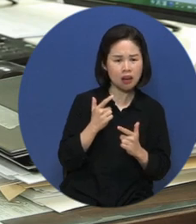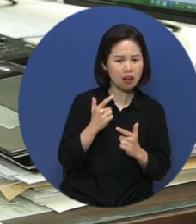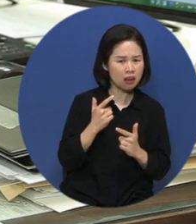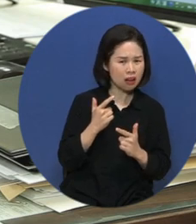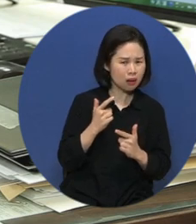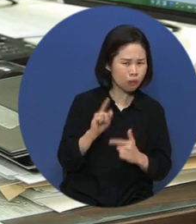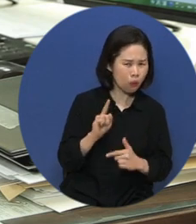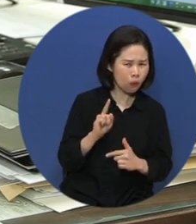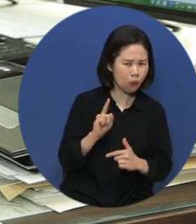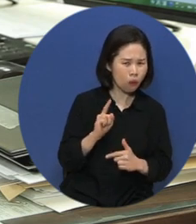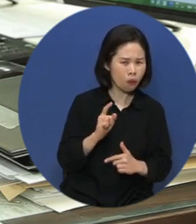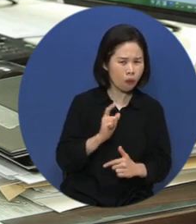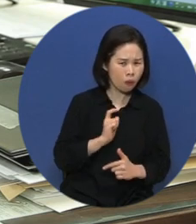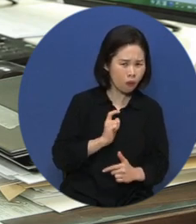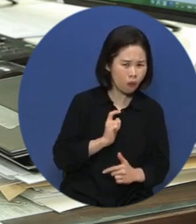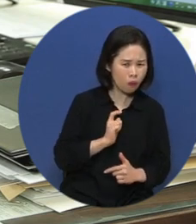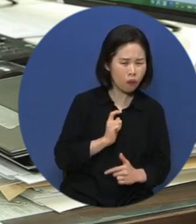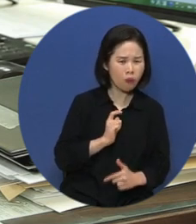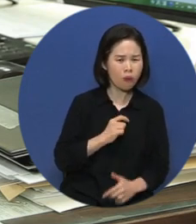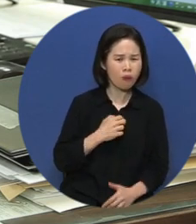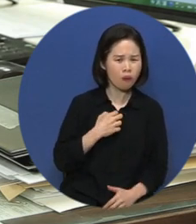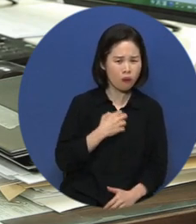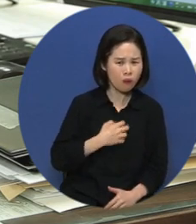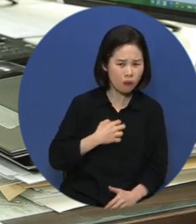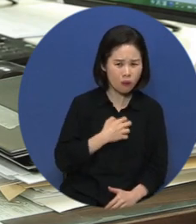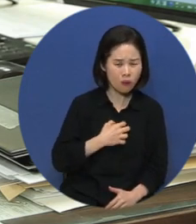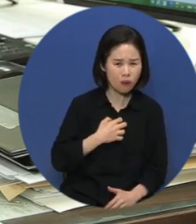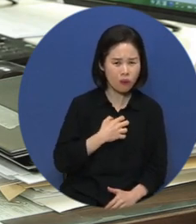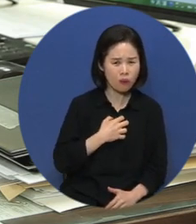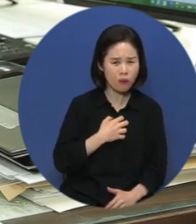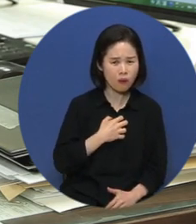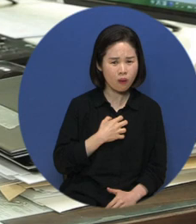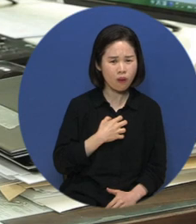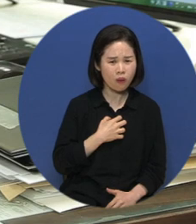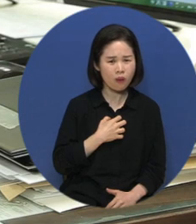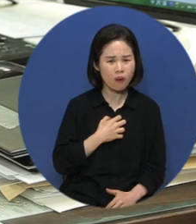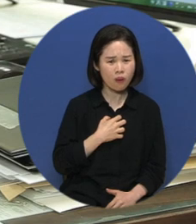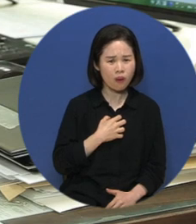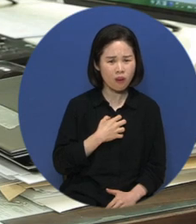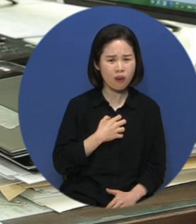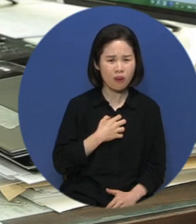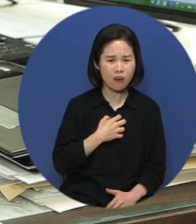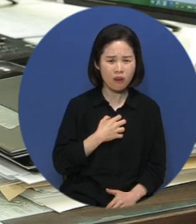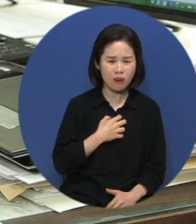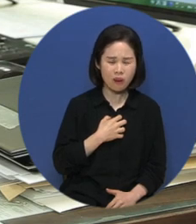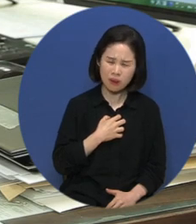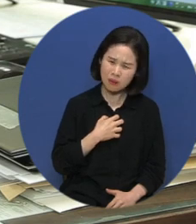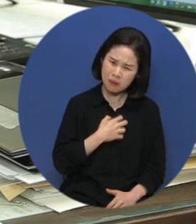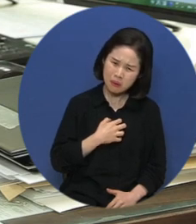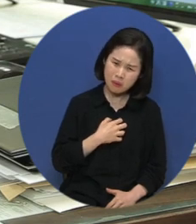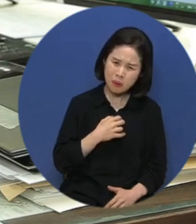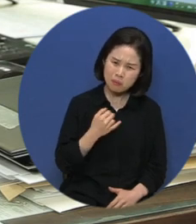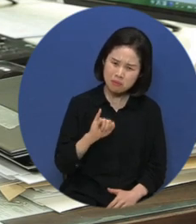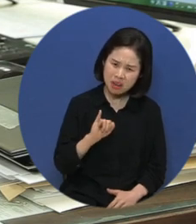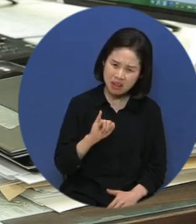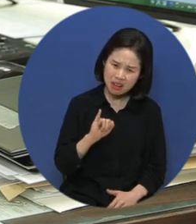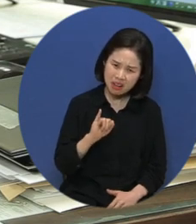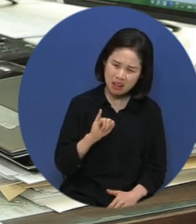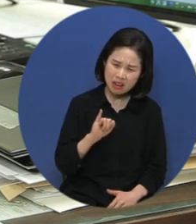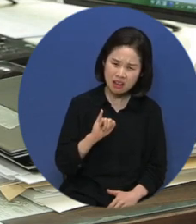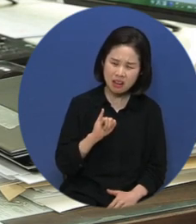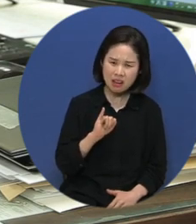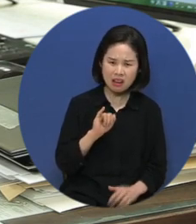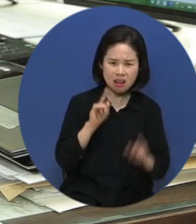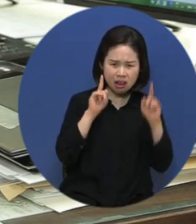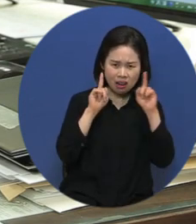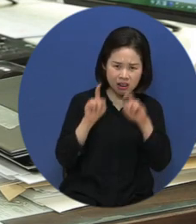만들어서 뭐 만든 거기 때문에 뭐 위생에 뭐 문제가 거 아니냐, 뭐 하자가 있는 거 아니냐, 뭐 이런 식으로 생각하는